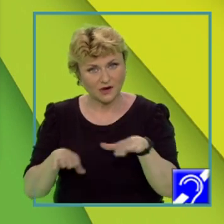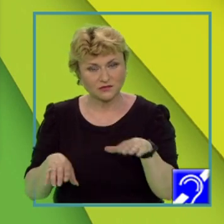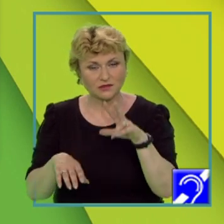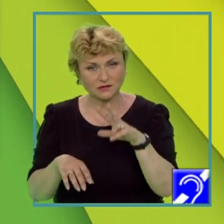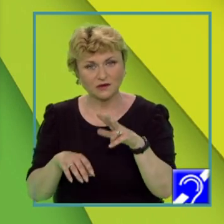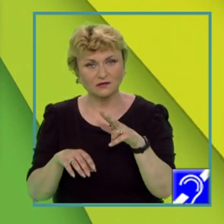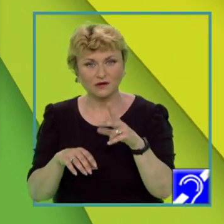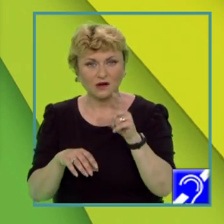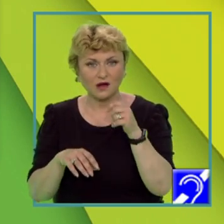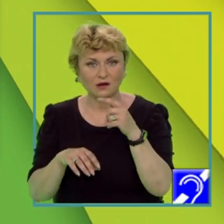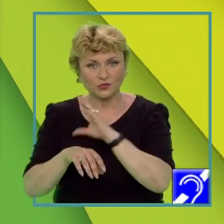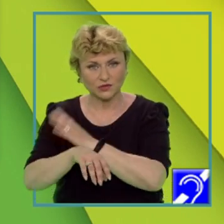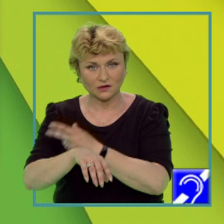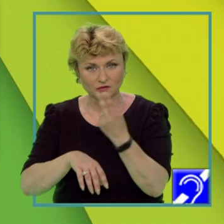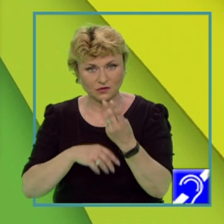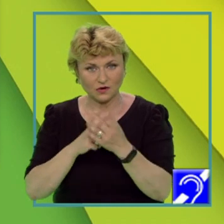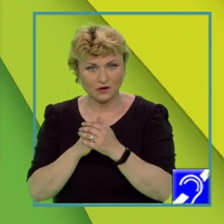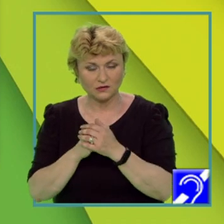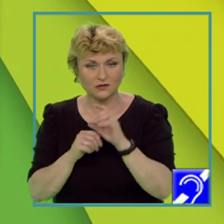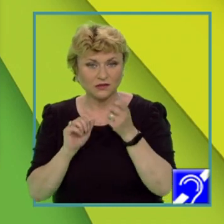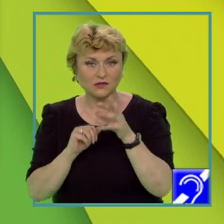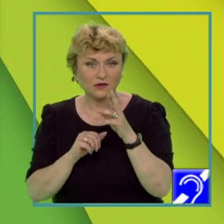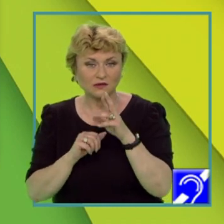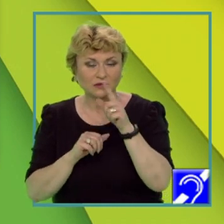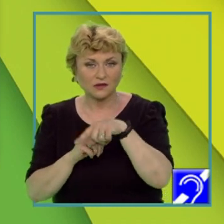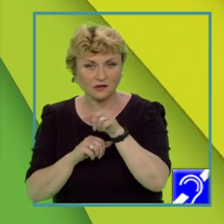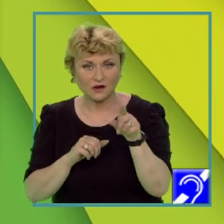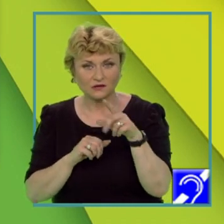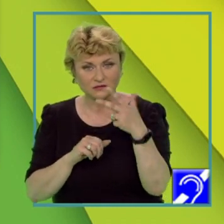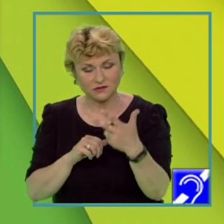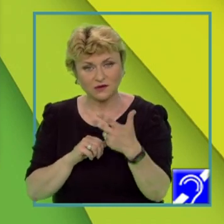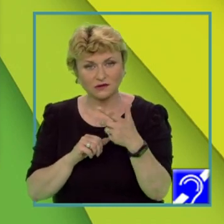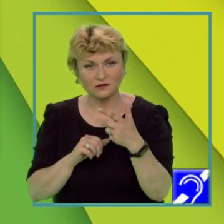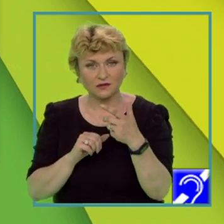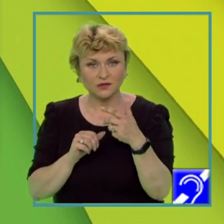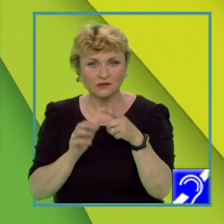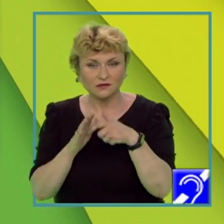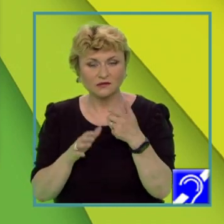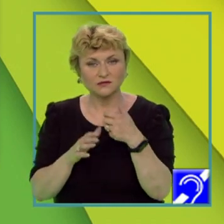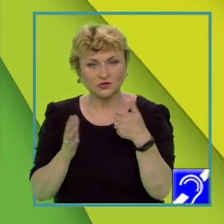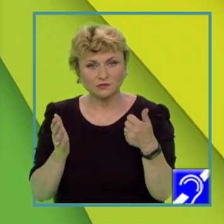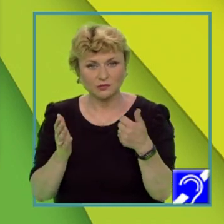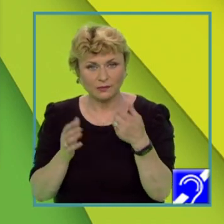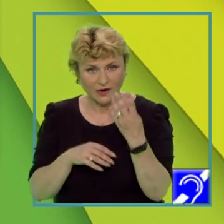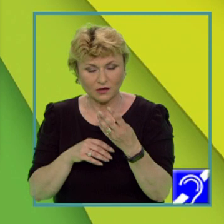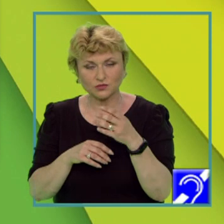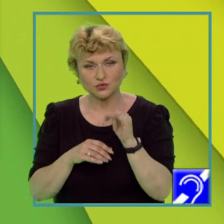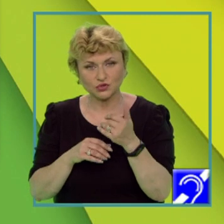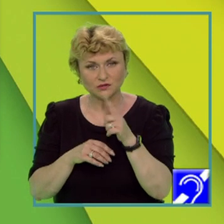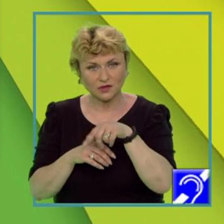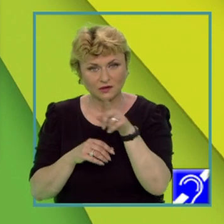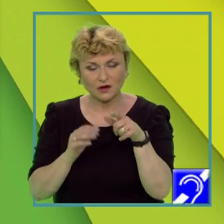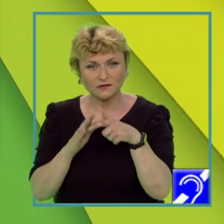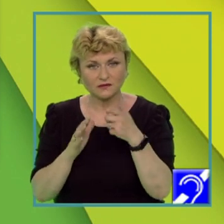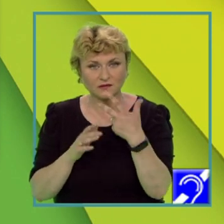adică doi iar radical de ordin 3 din 4 ori radical de ordin 3 din 16 este radical de